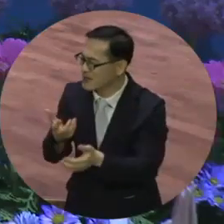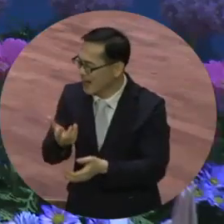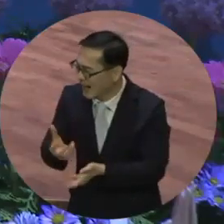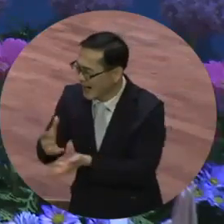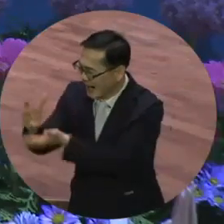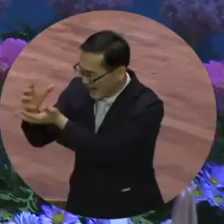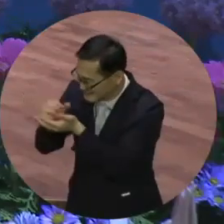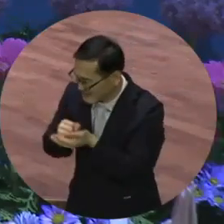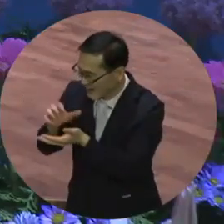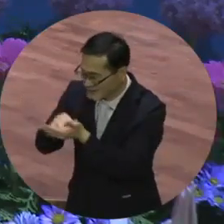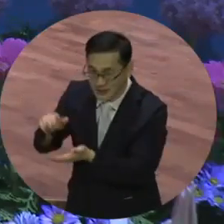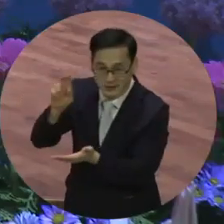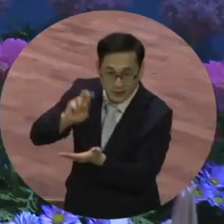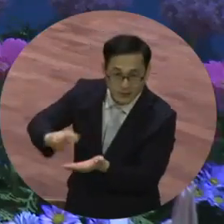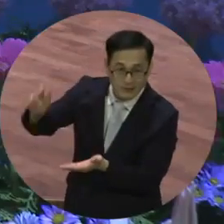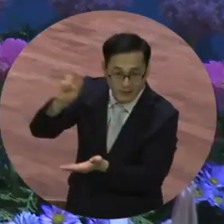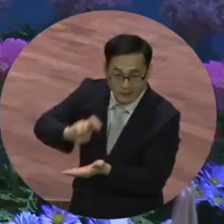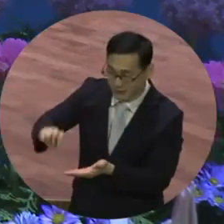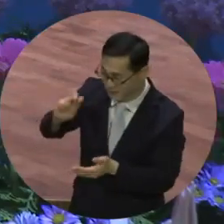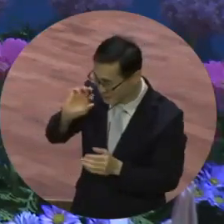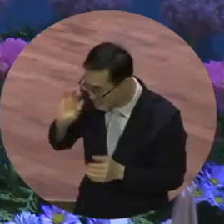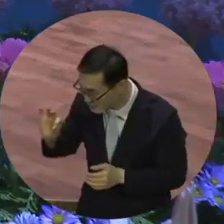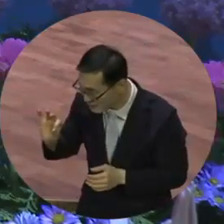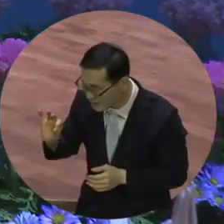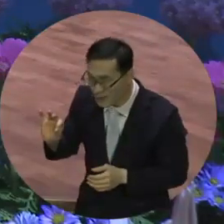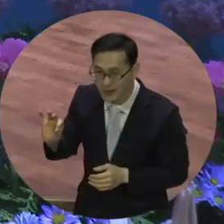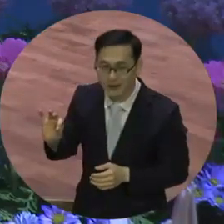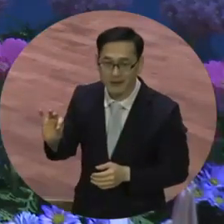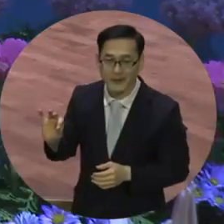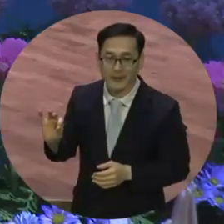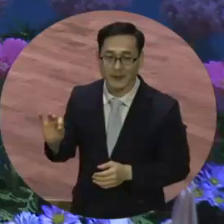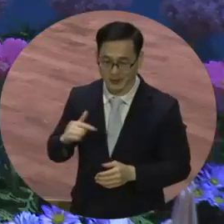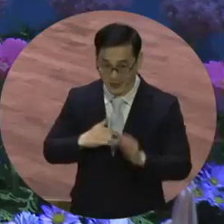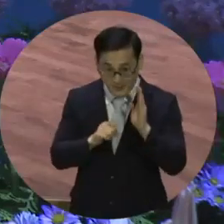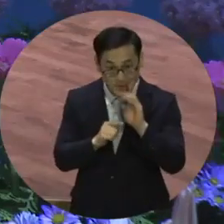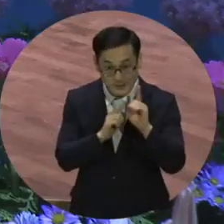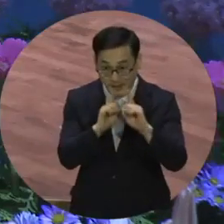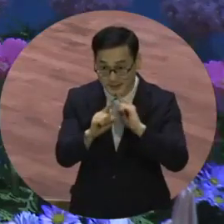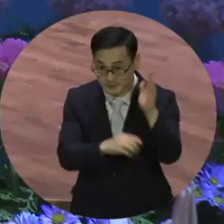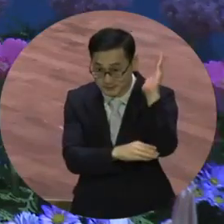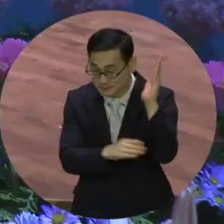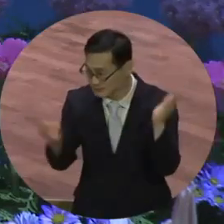계속 반복하잖아요. 그리스도 예수의 마음을 가진 사람.